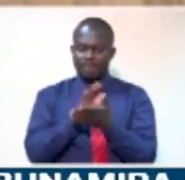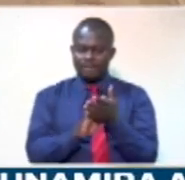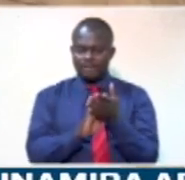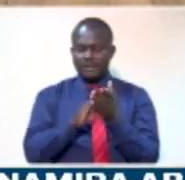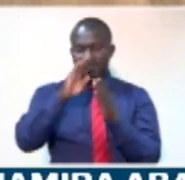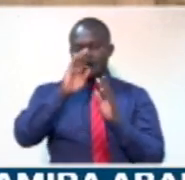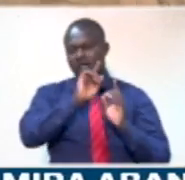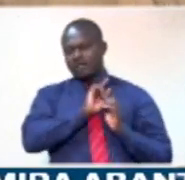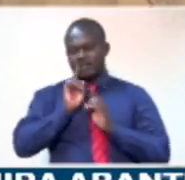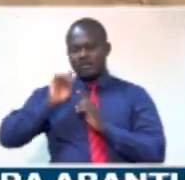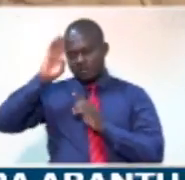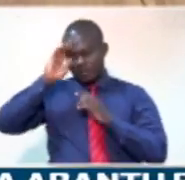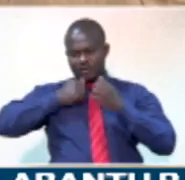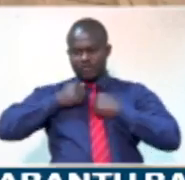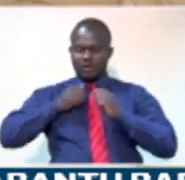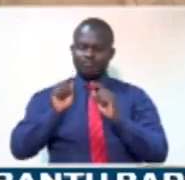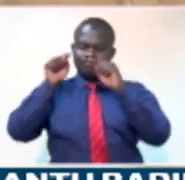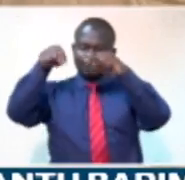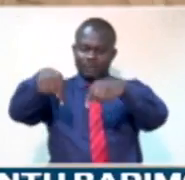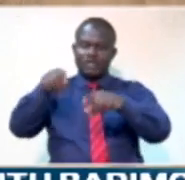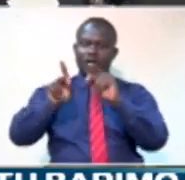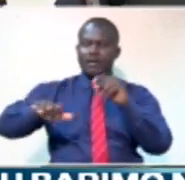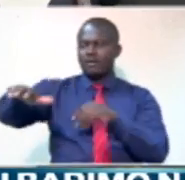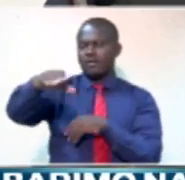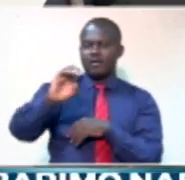na polisi y'u Rwanda zambariye urugamba abaturage bo mu ntara ya